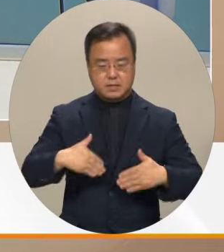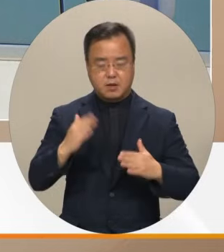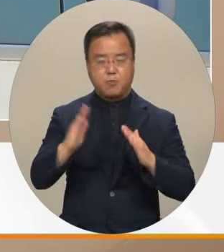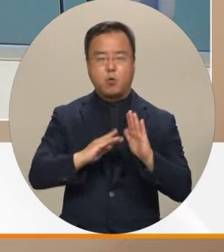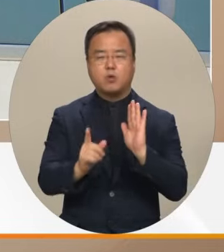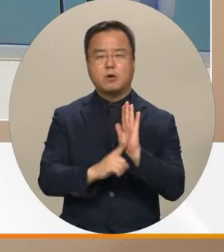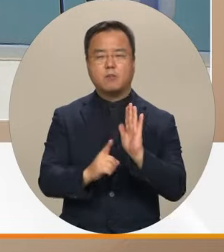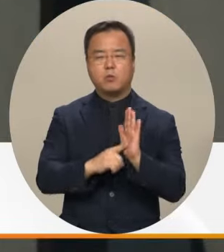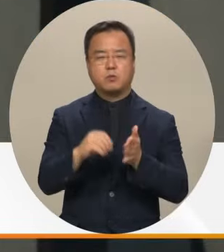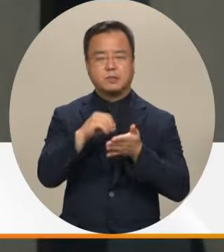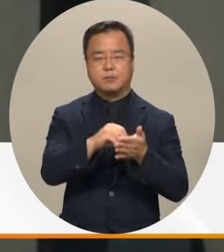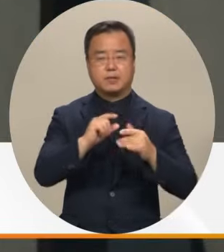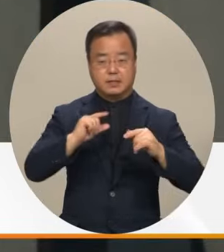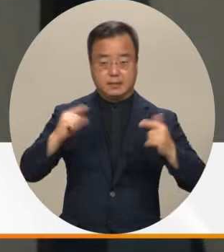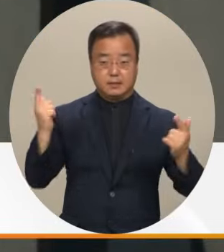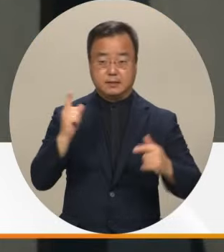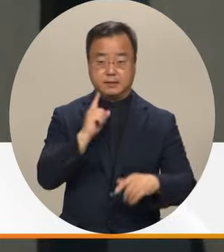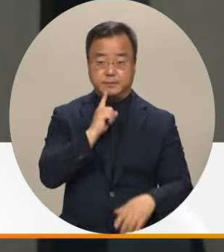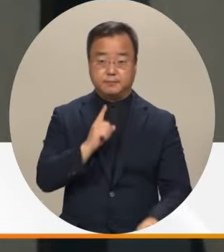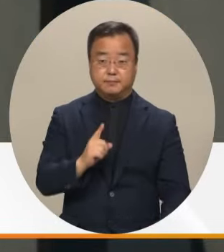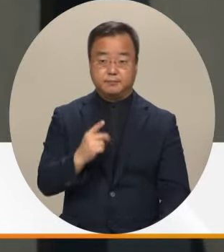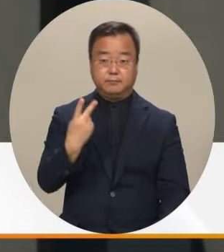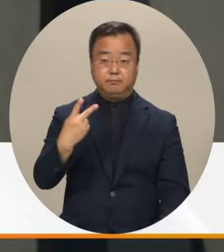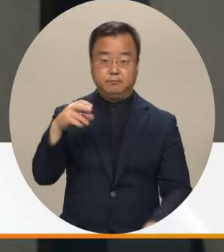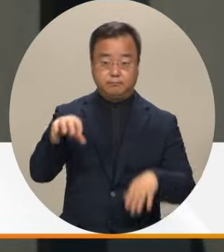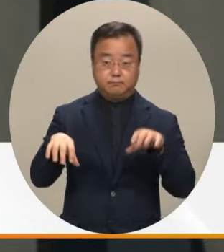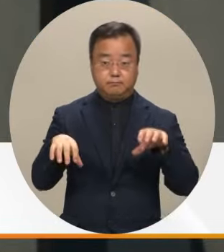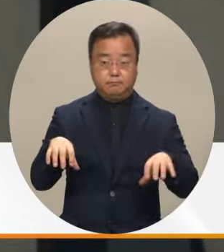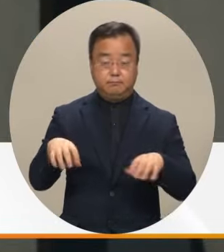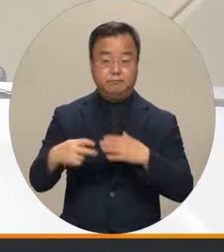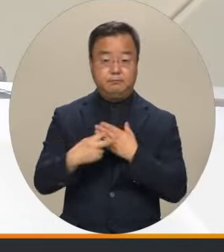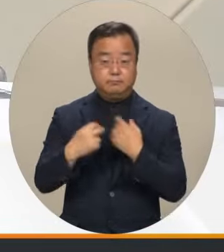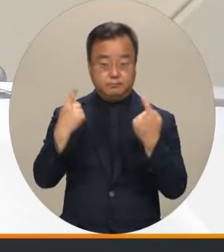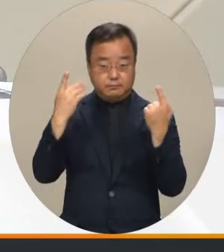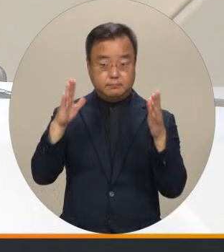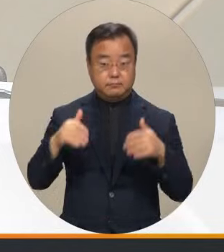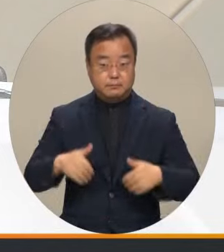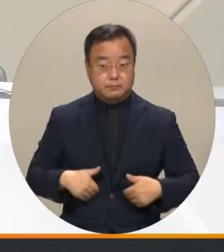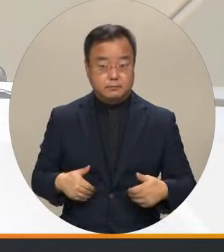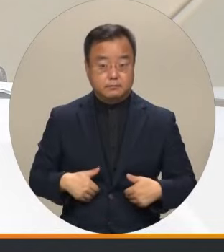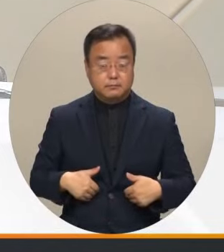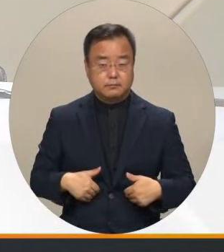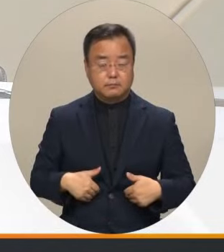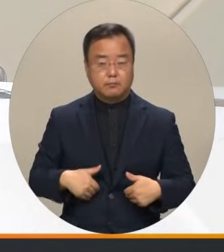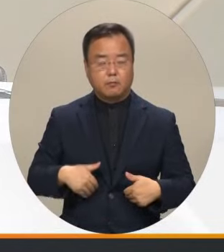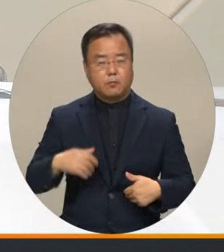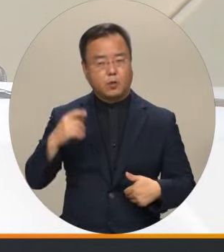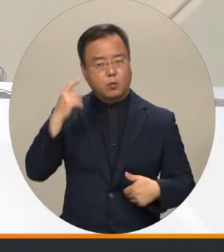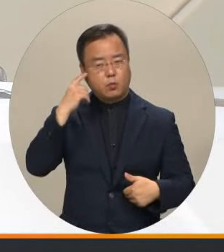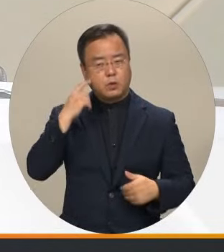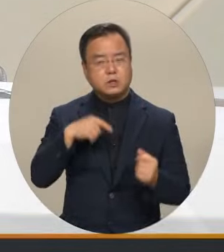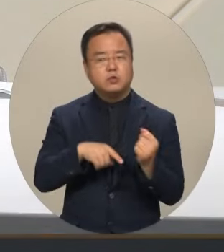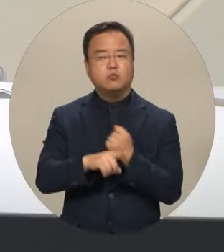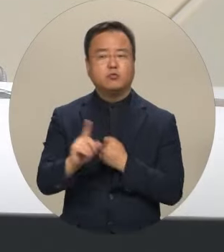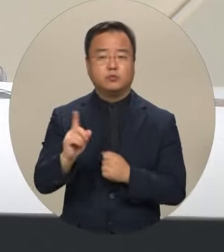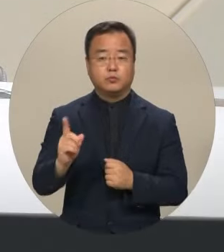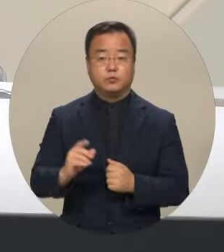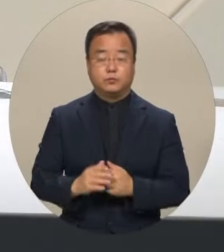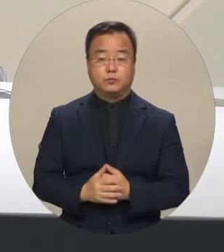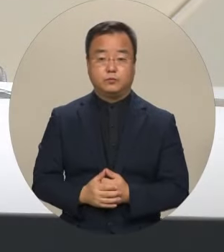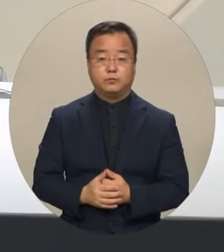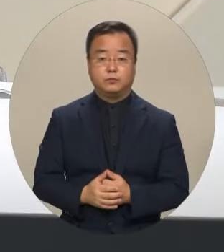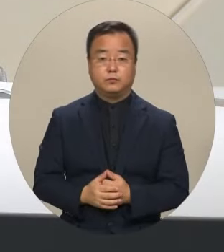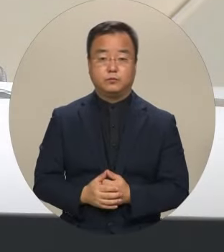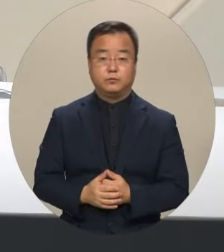하겠다 이렇게 밝혔습니다네 두 지역 모두 의대가 필요하다는 입장인데요 좀 각각 어떤 이유를 내세우고 있습니까